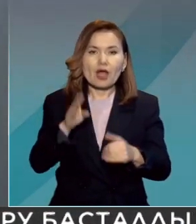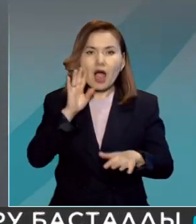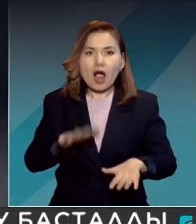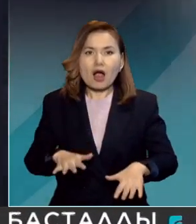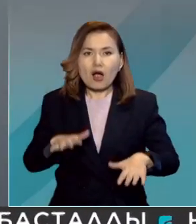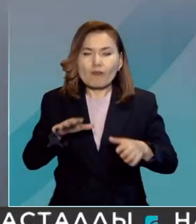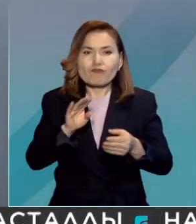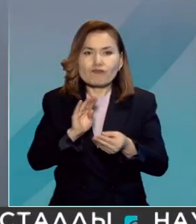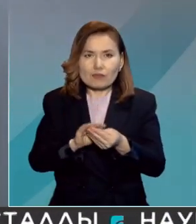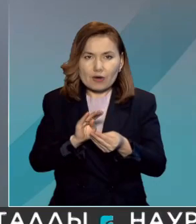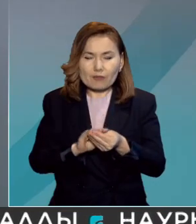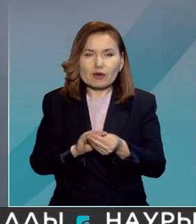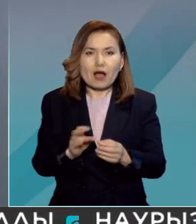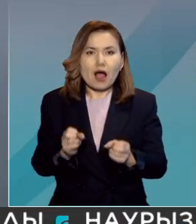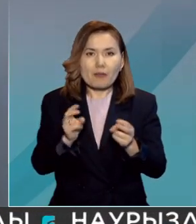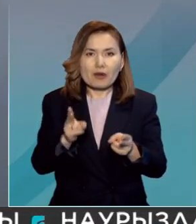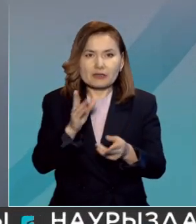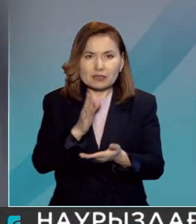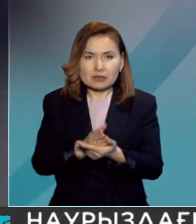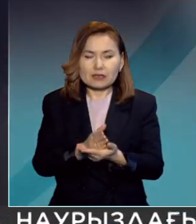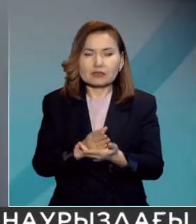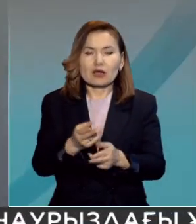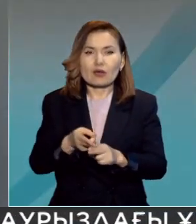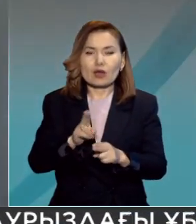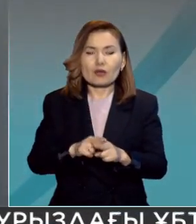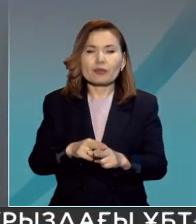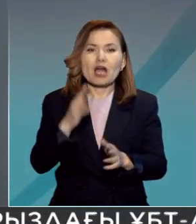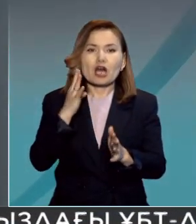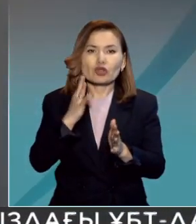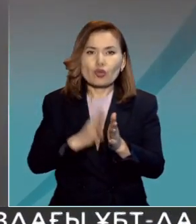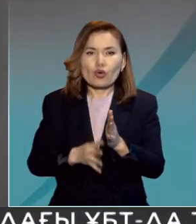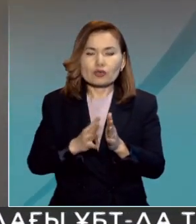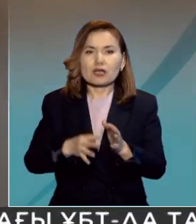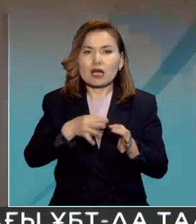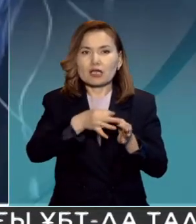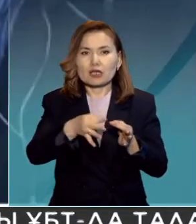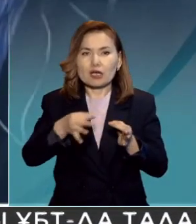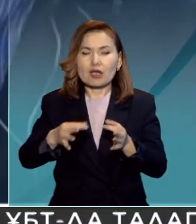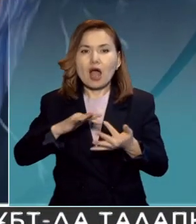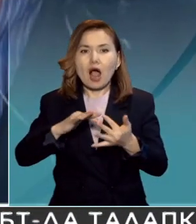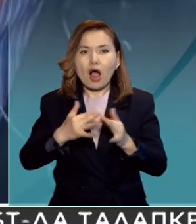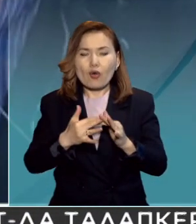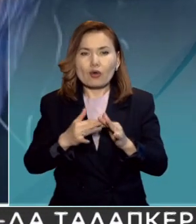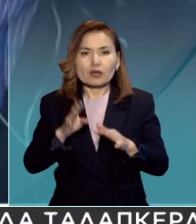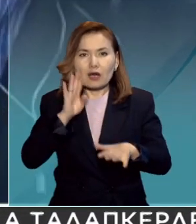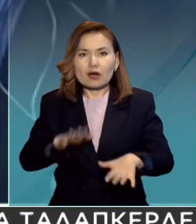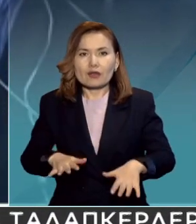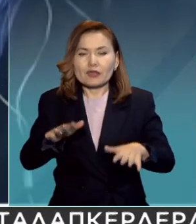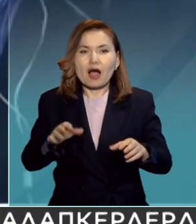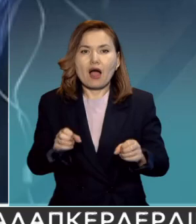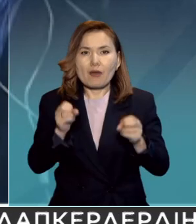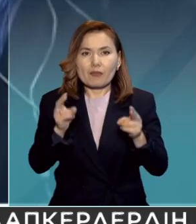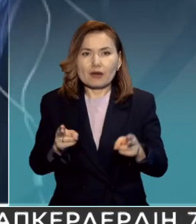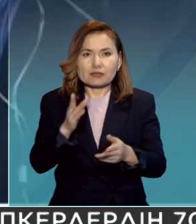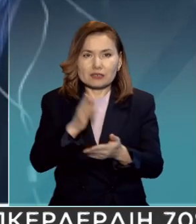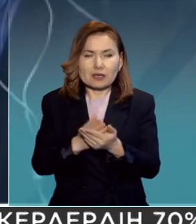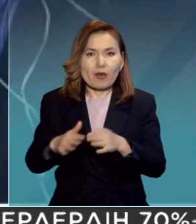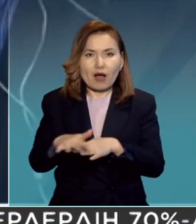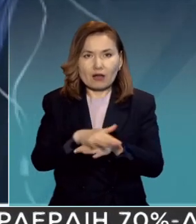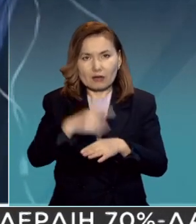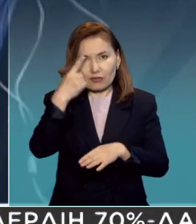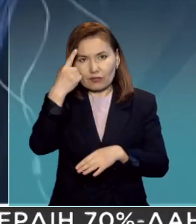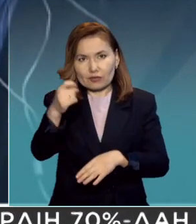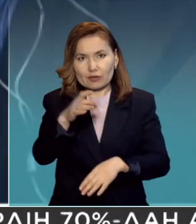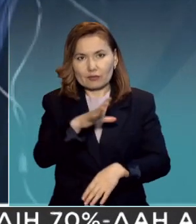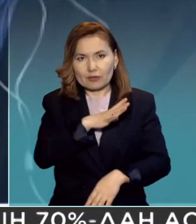әлі ерте. Бұған дейін облыс бойынша 90 елді мекенде су басу мүмкін деп белгіленген болатын.